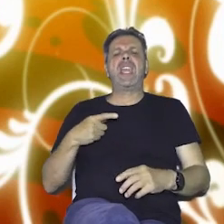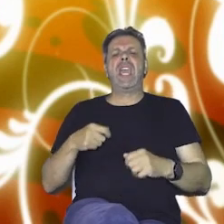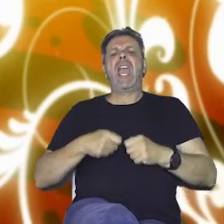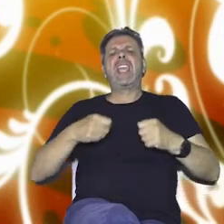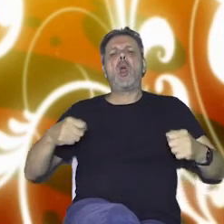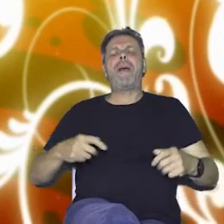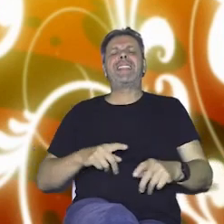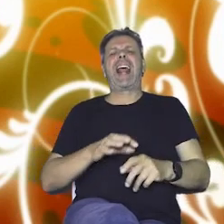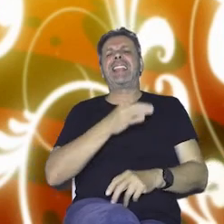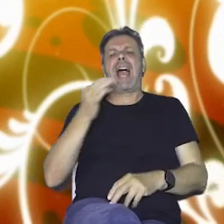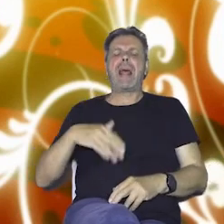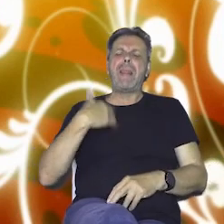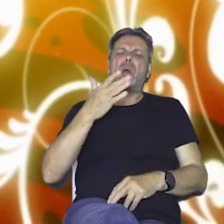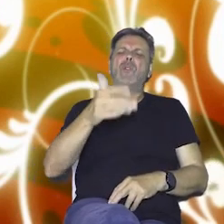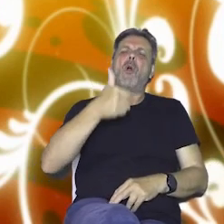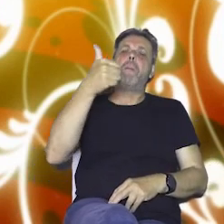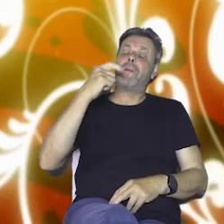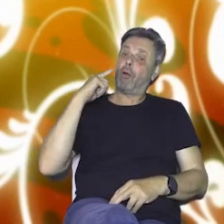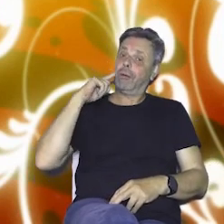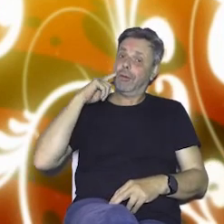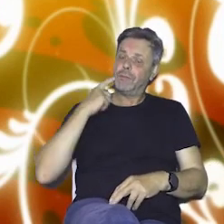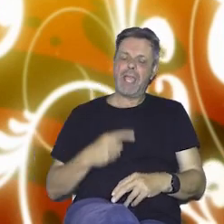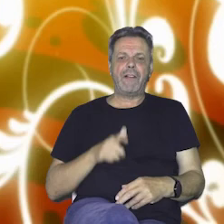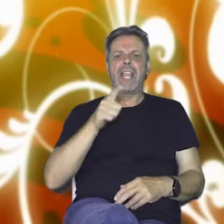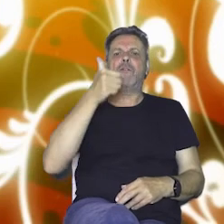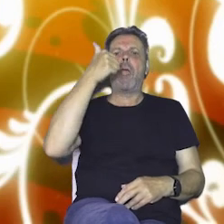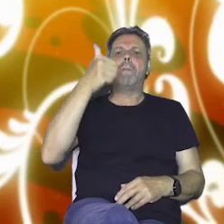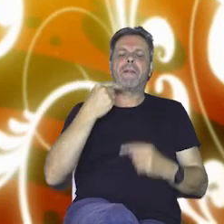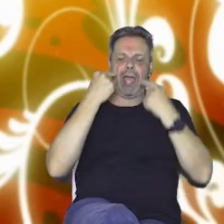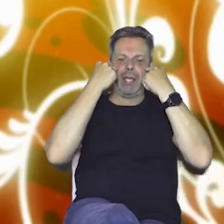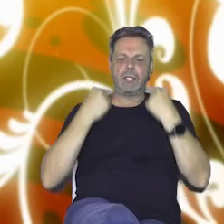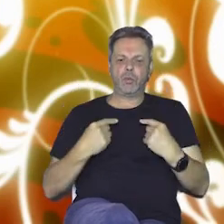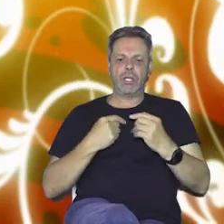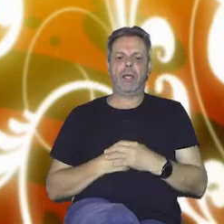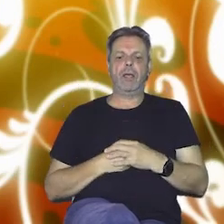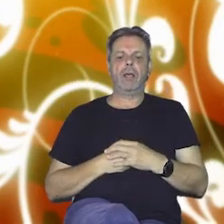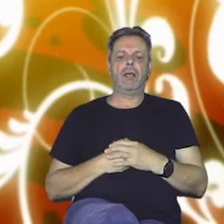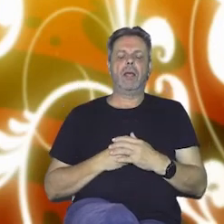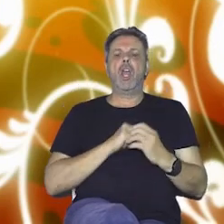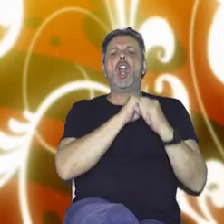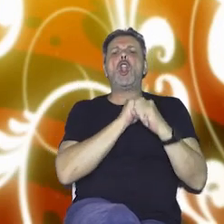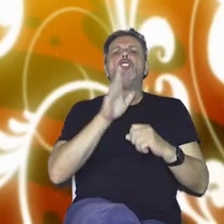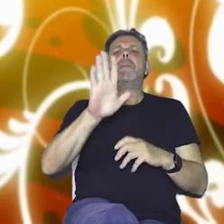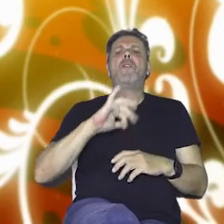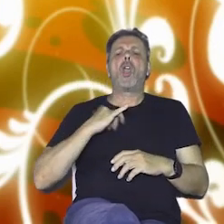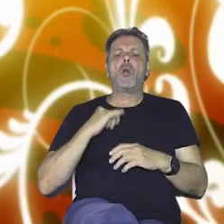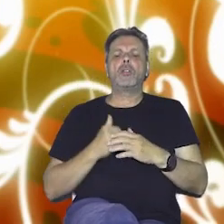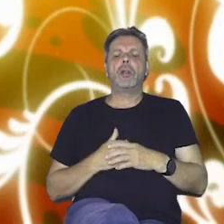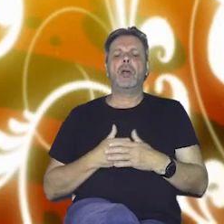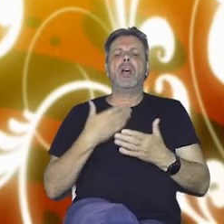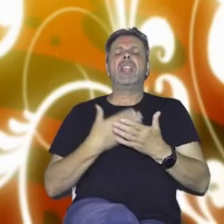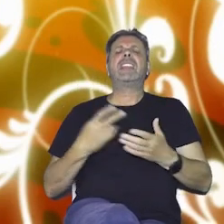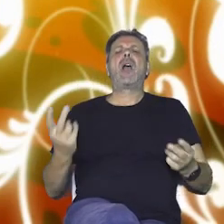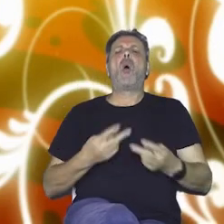dana, nakon tvog prvog osmjehivanja i tvoje prve suze, nosim tvoje godine tako